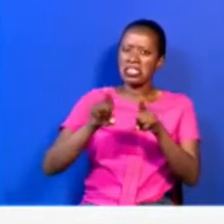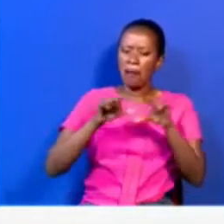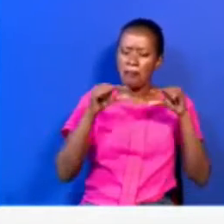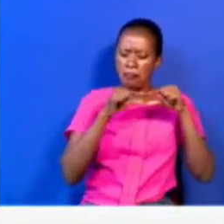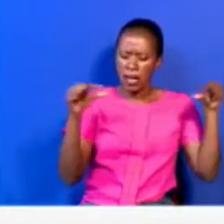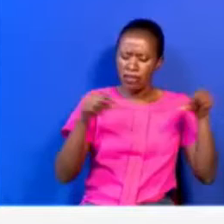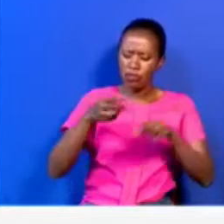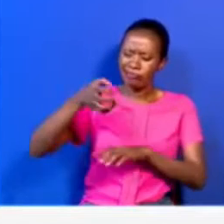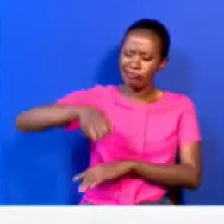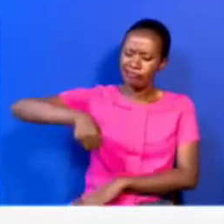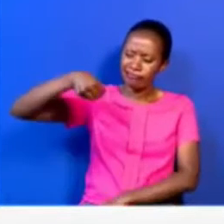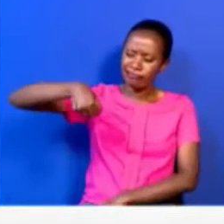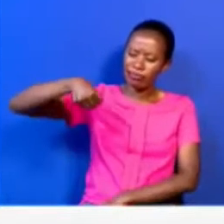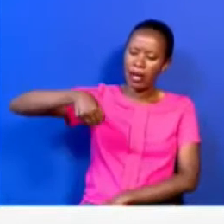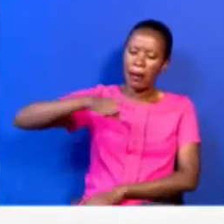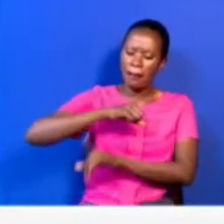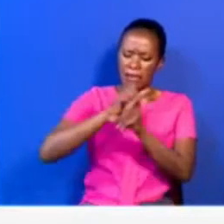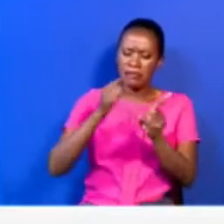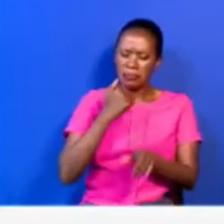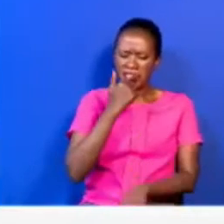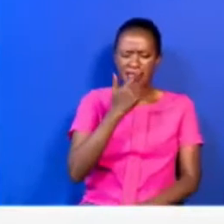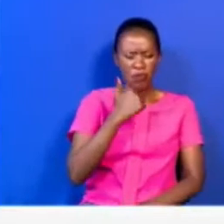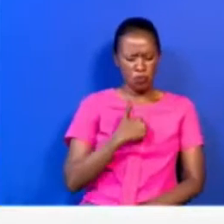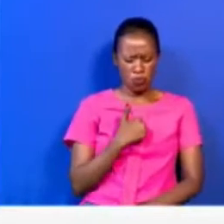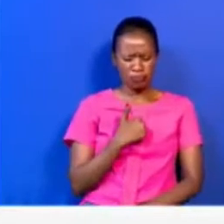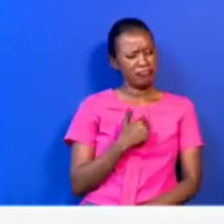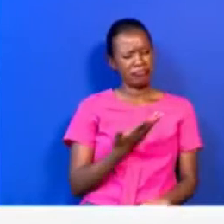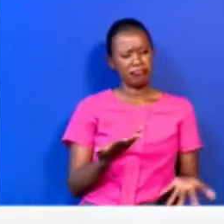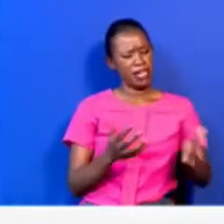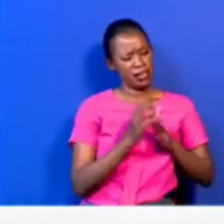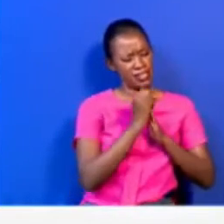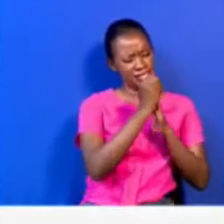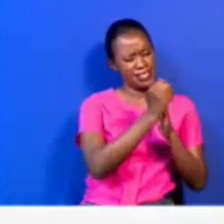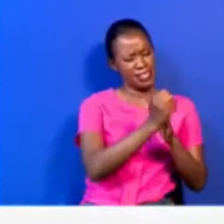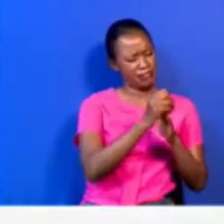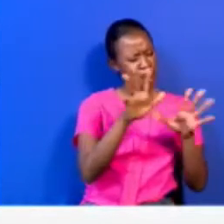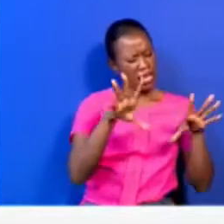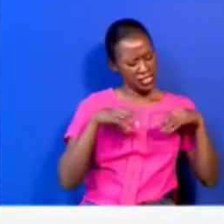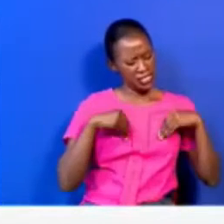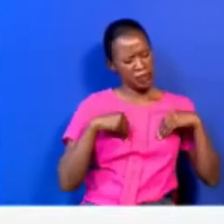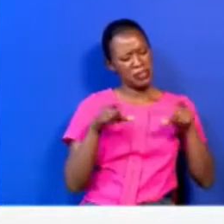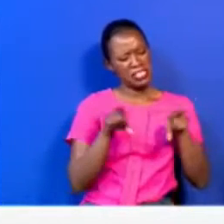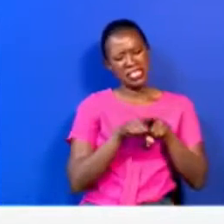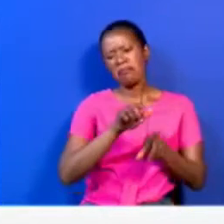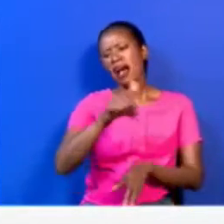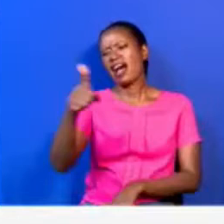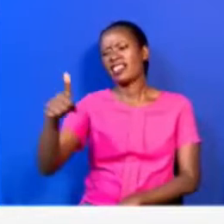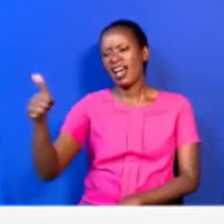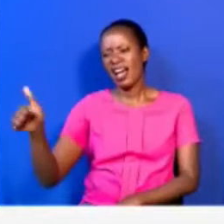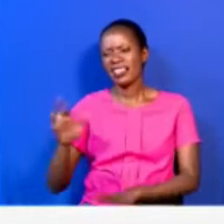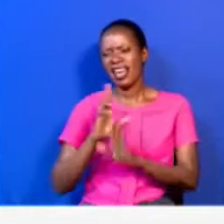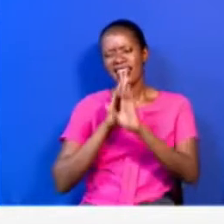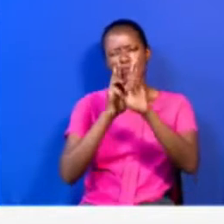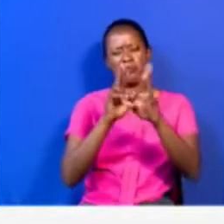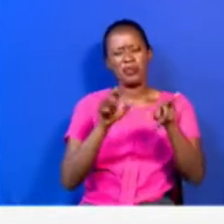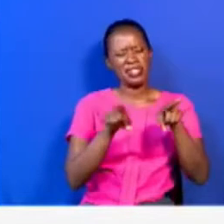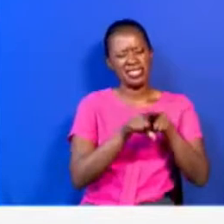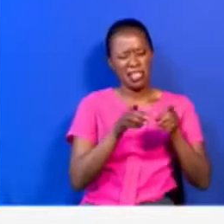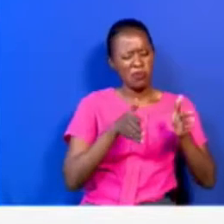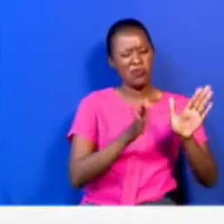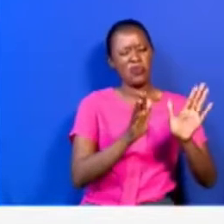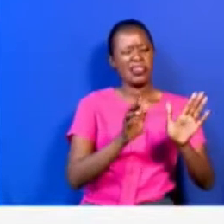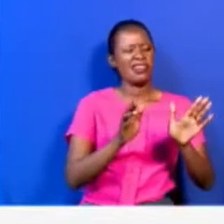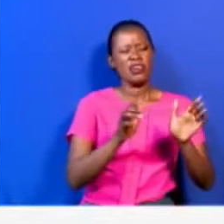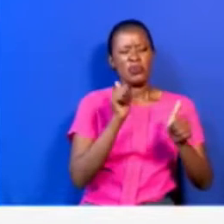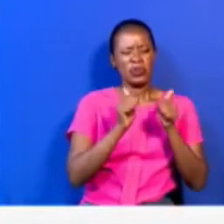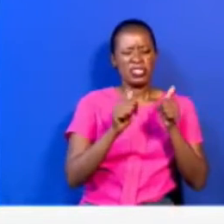lakini nilisema nimekuwa kiongozi siwezi kubali na mimi pia wengine wa report just the same way